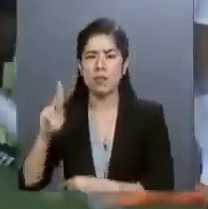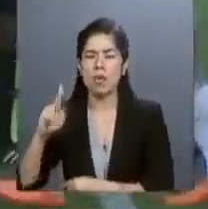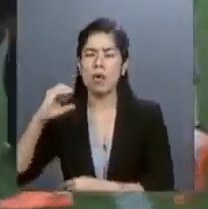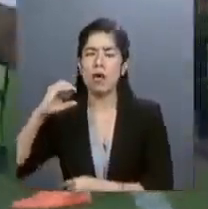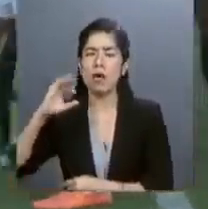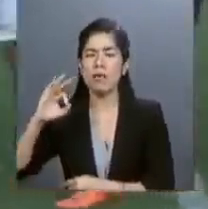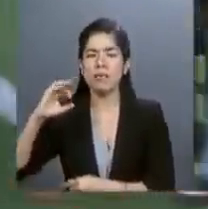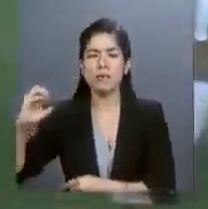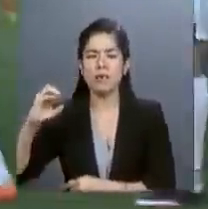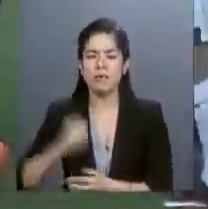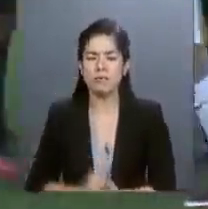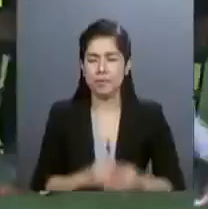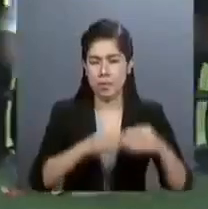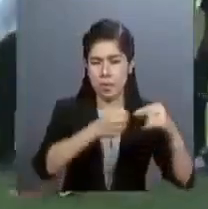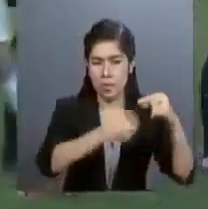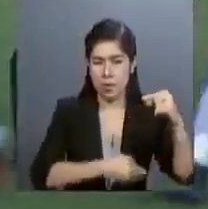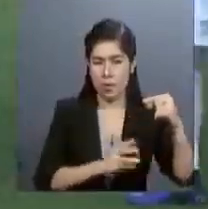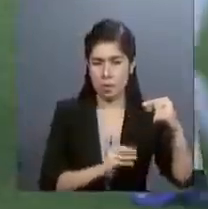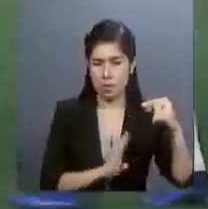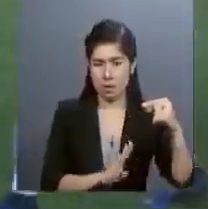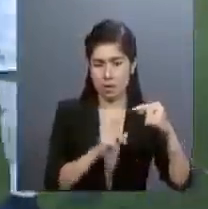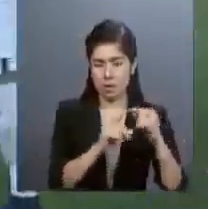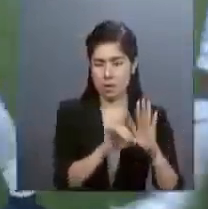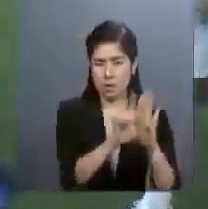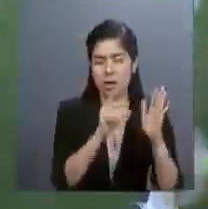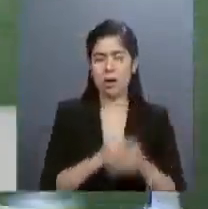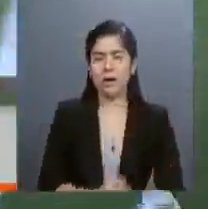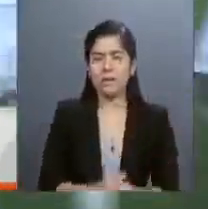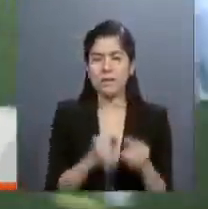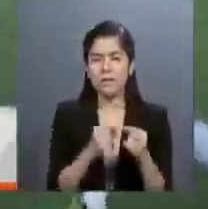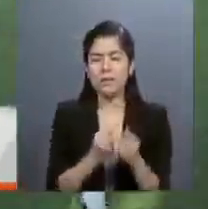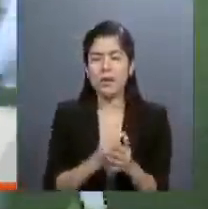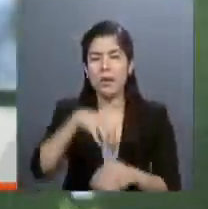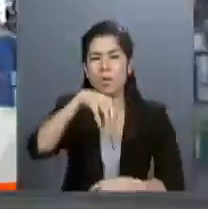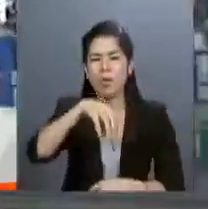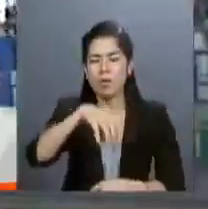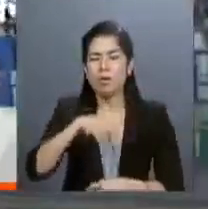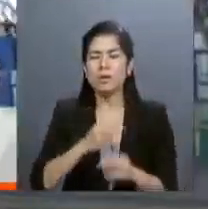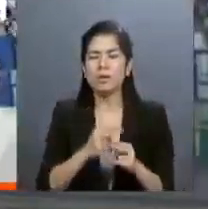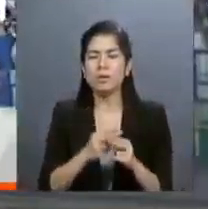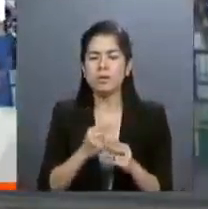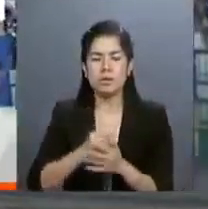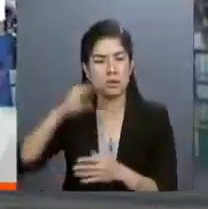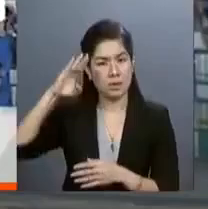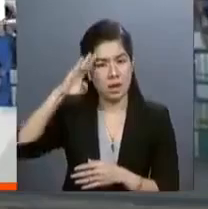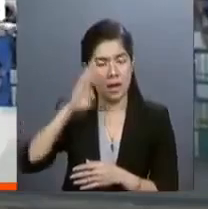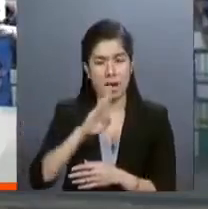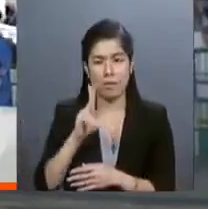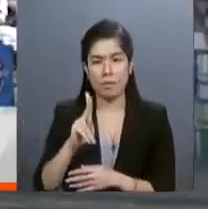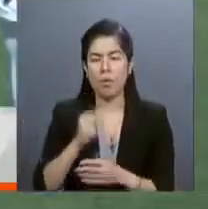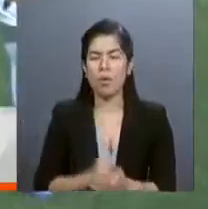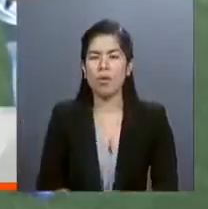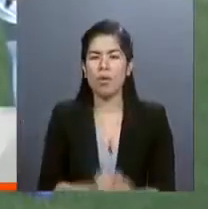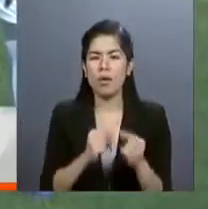รอบ64ทีมสุดท้ายที่สนามกีฬาทบนะครับทหารบก FC ทีมในศึกดิวิชั่น2เปิดบ้านต้อนรับบุรีรัมย์ยูไนเต็ดทีมแชมป์เ